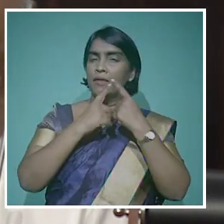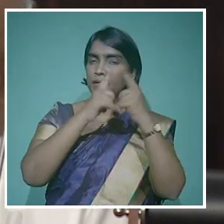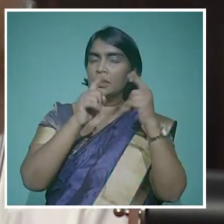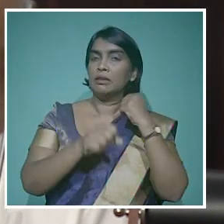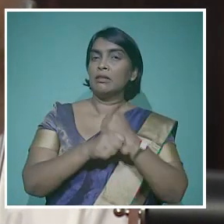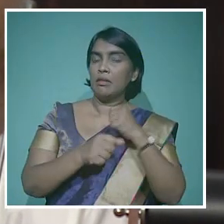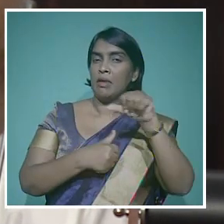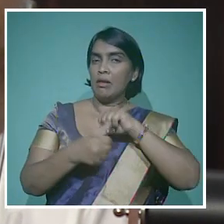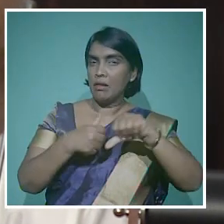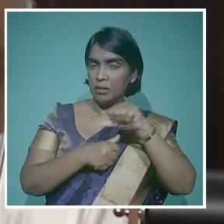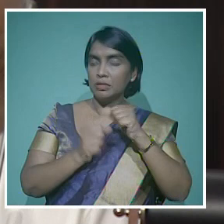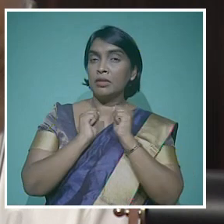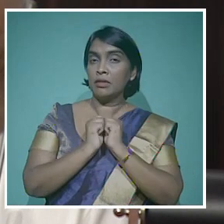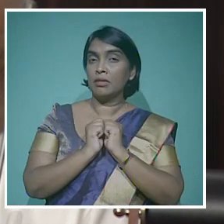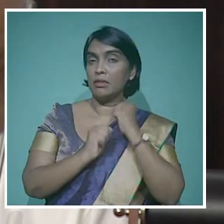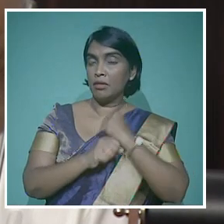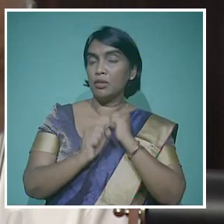අතුන රාජ්‍ය සේවකයන්